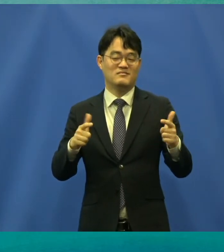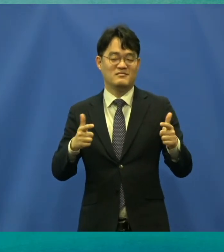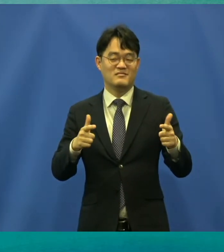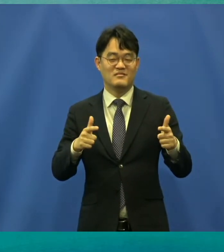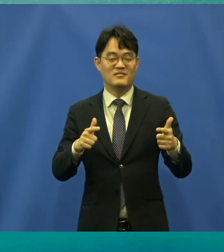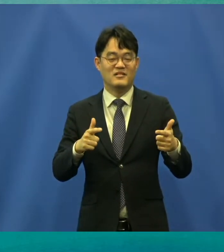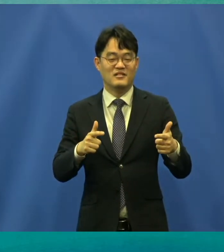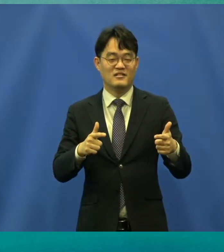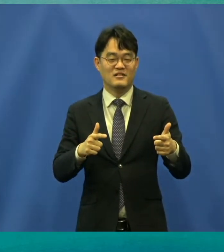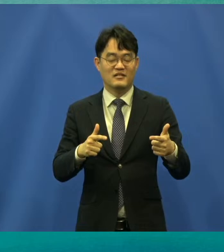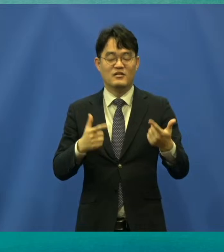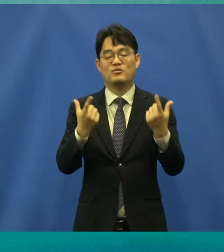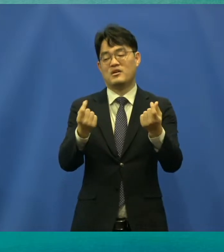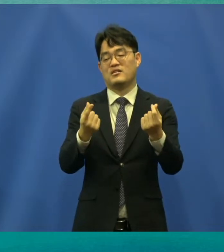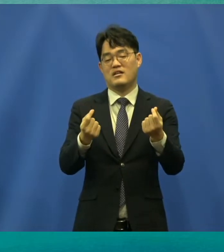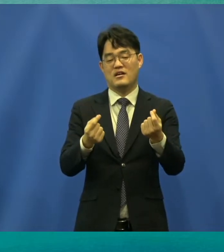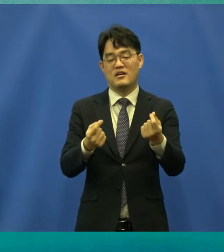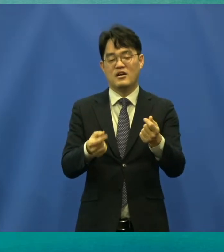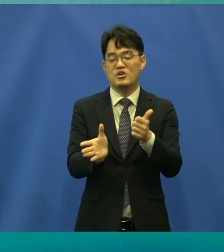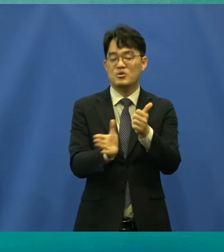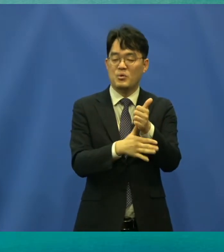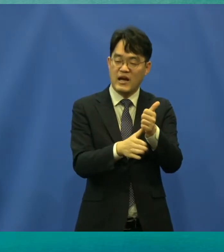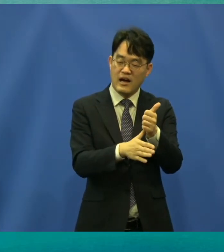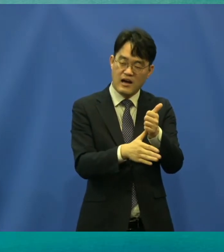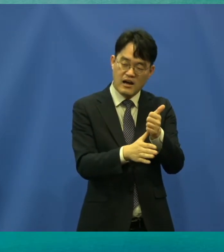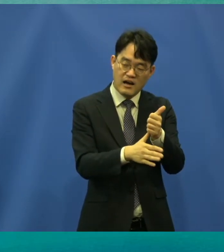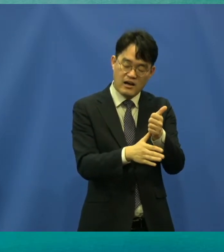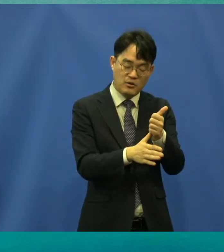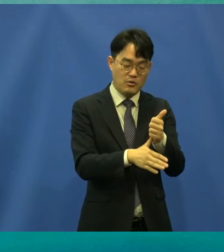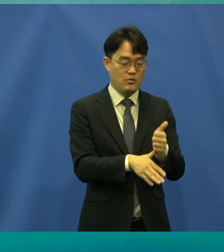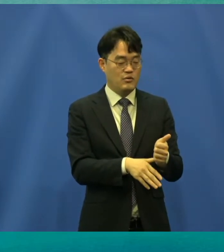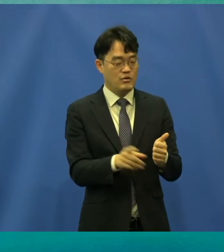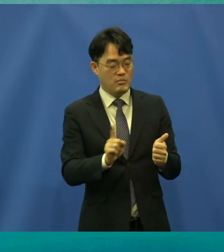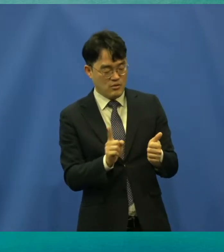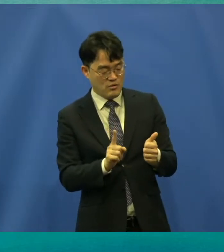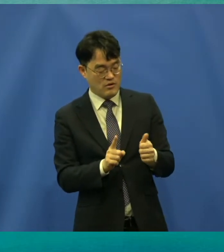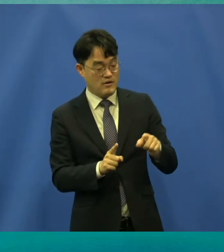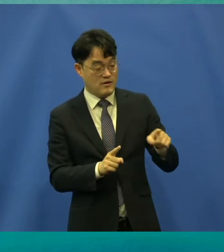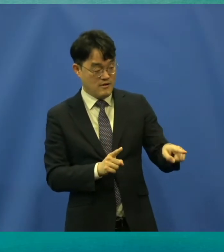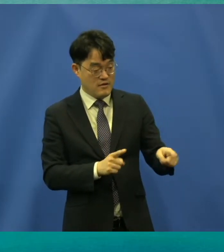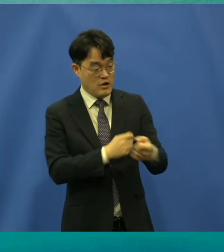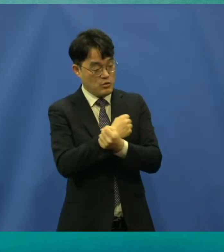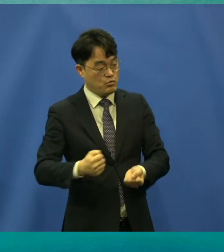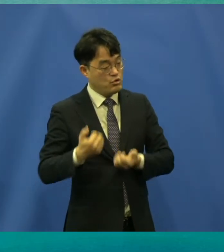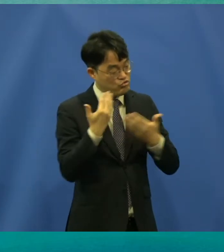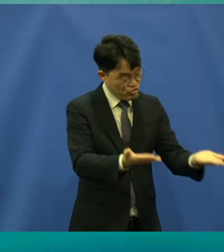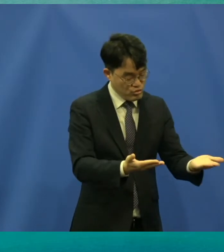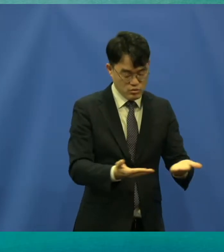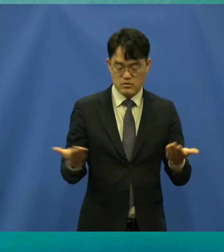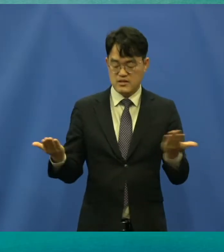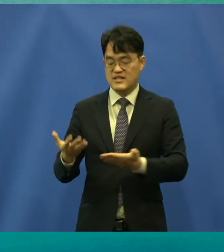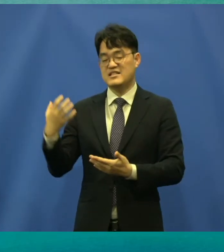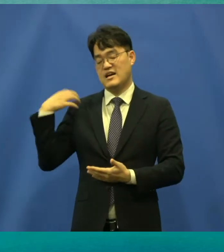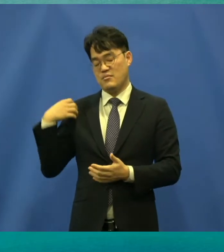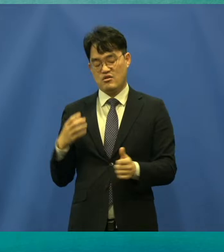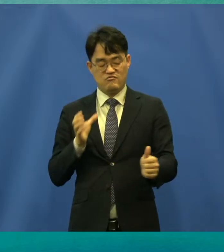그에게 3번 사명을 확인시켜 주십니다. 내 양을 먹이라,